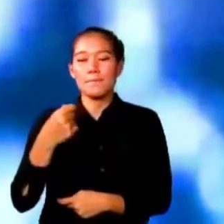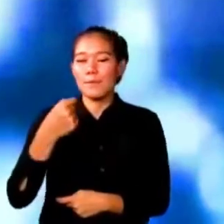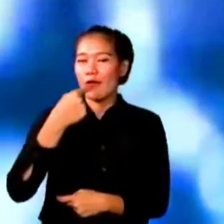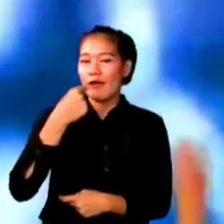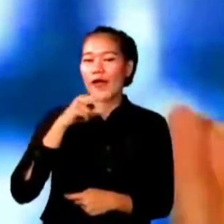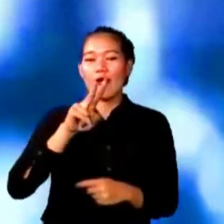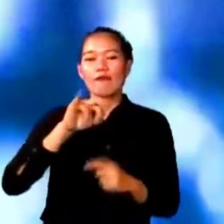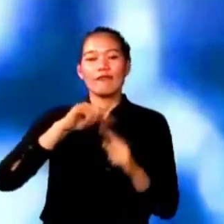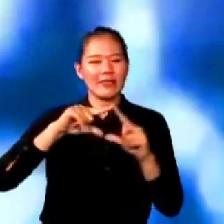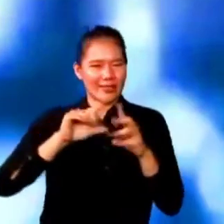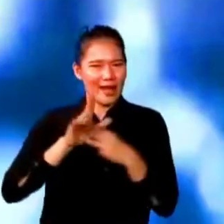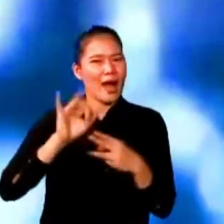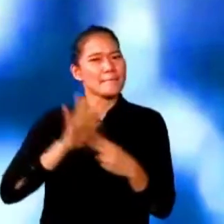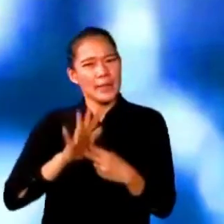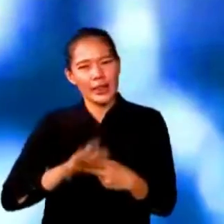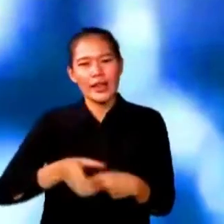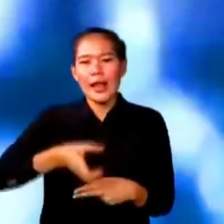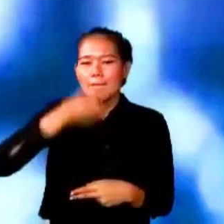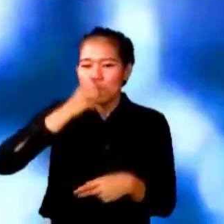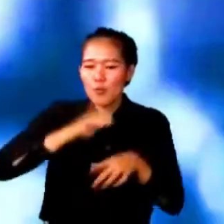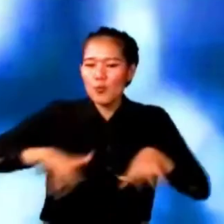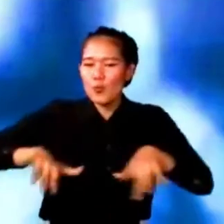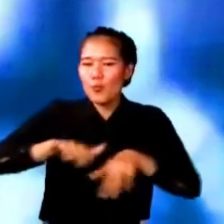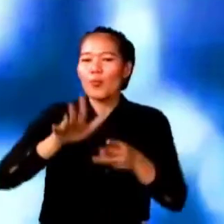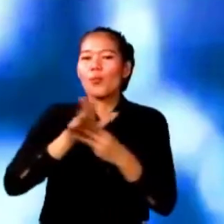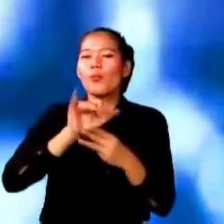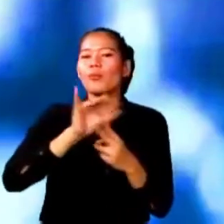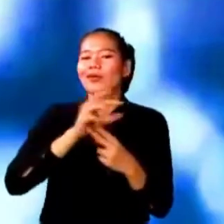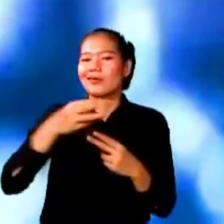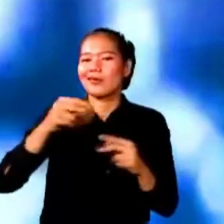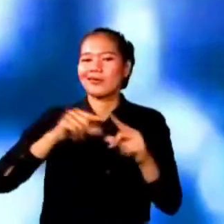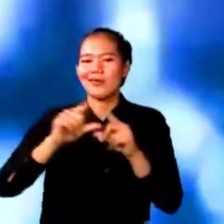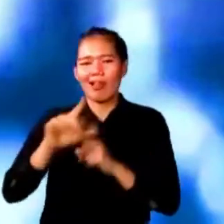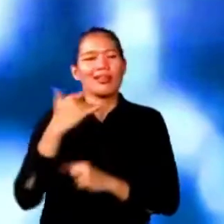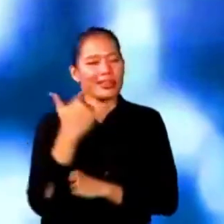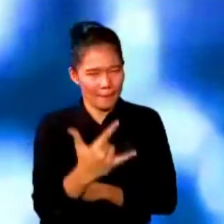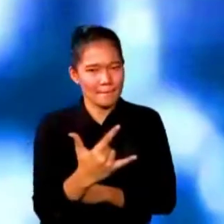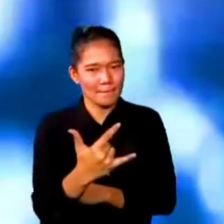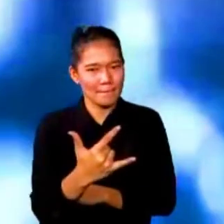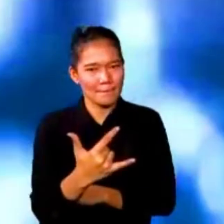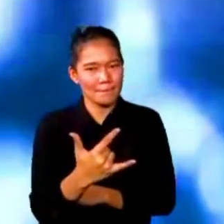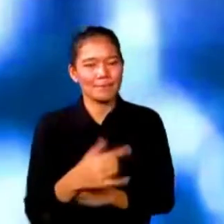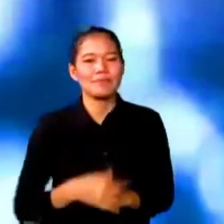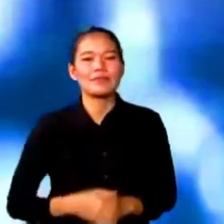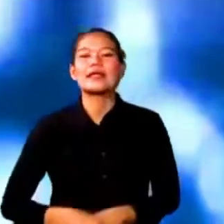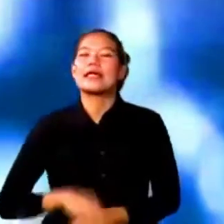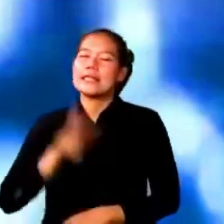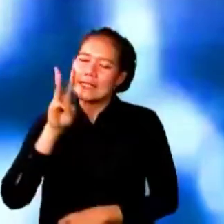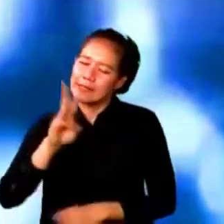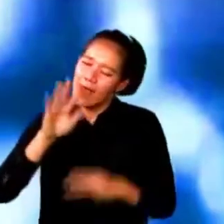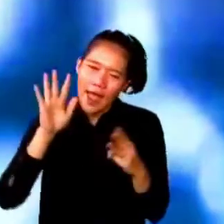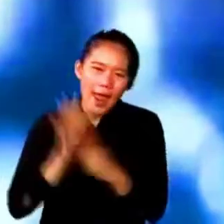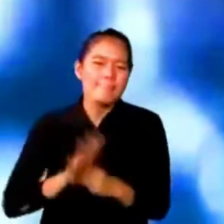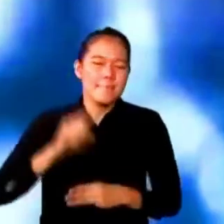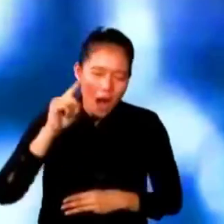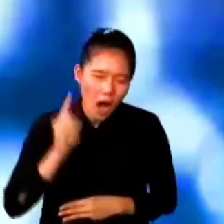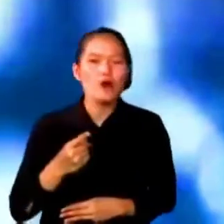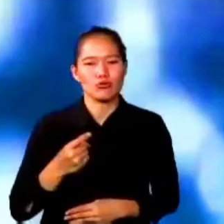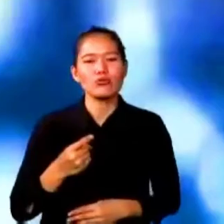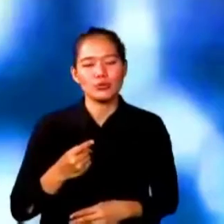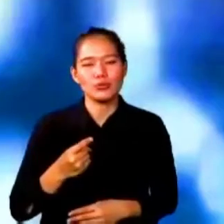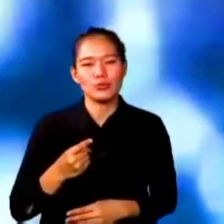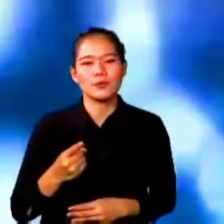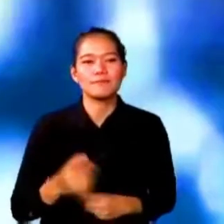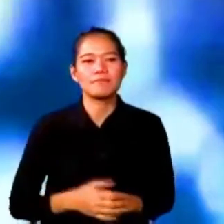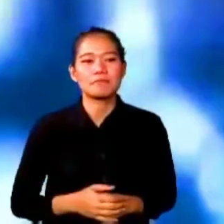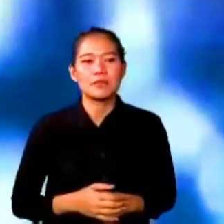kelapa namanya itu silakan ya tetapi yang penting tetap 3M this group sekali lagi tetap dimana-mana tetap jawabannya akan